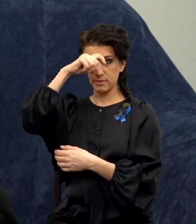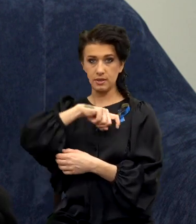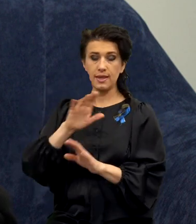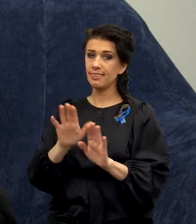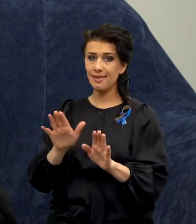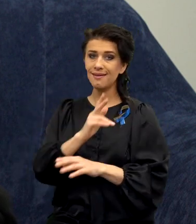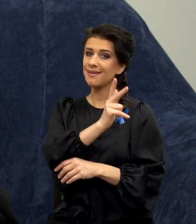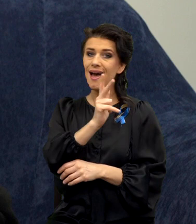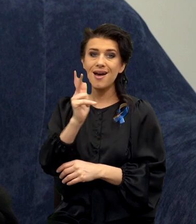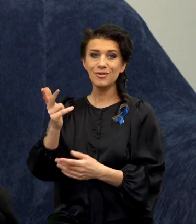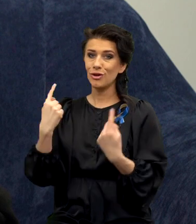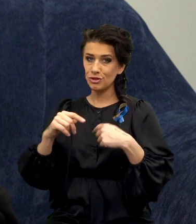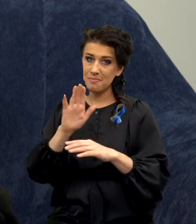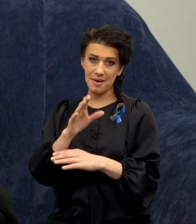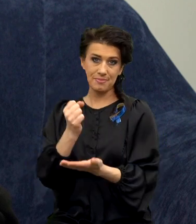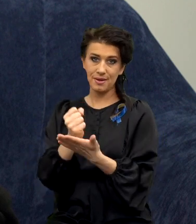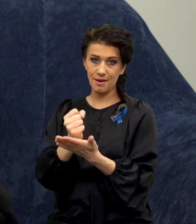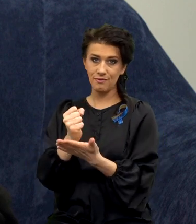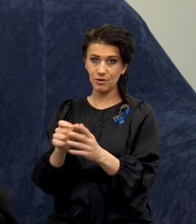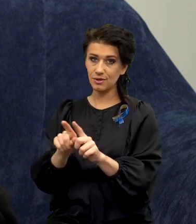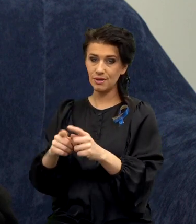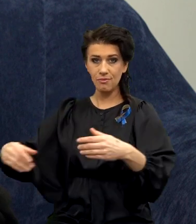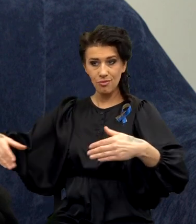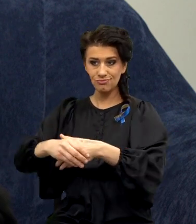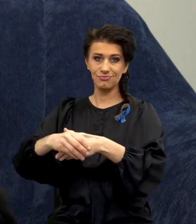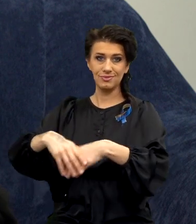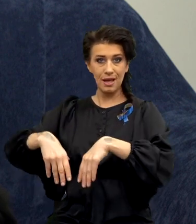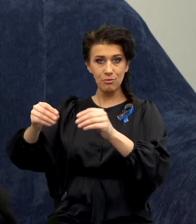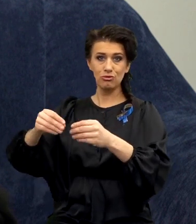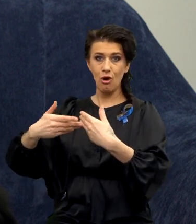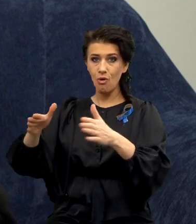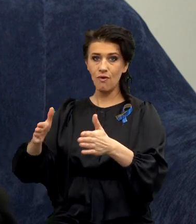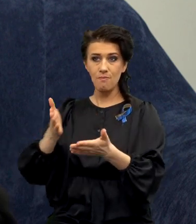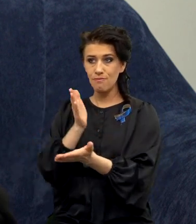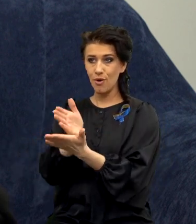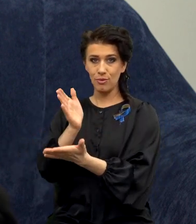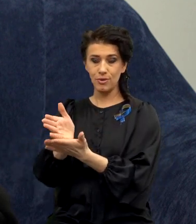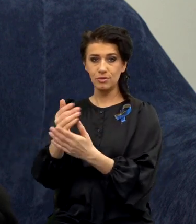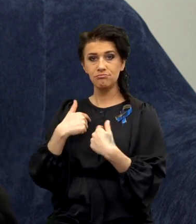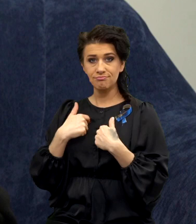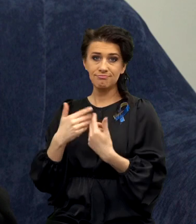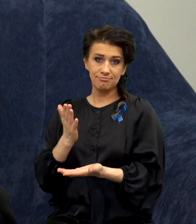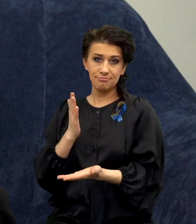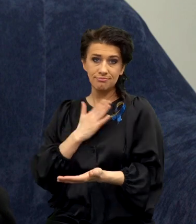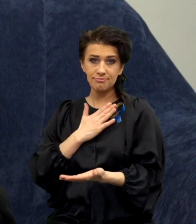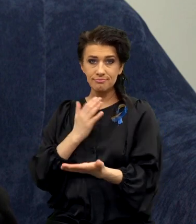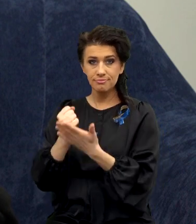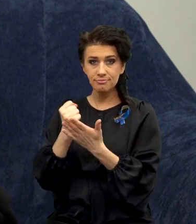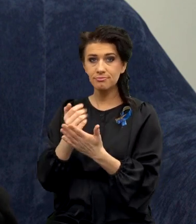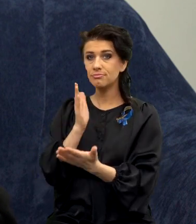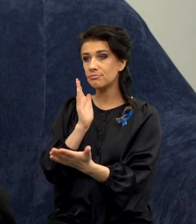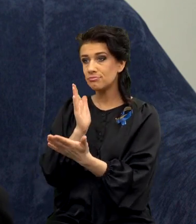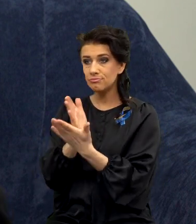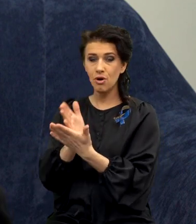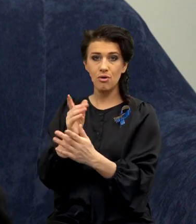kryzysowy. To może być każda osoba i to też jest ważne, żeby na początku otworzyć się na to, że ja mogę z kimś porozmawiać, że ja mogę